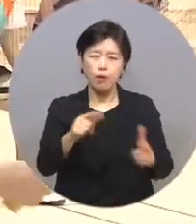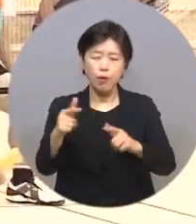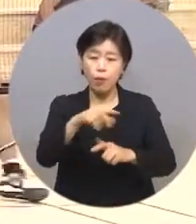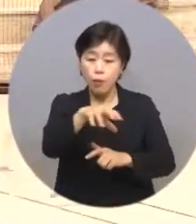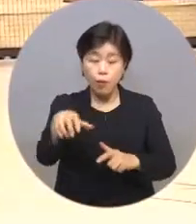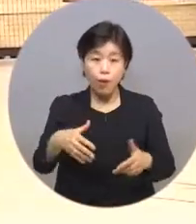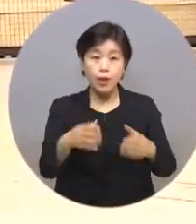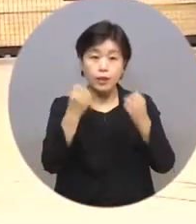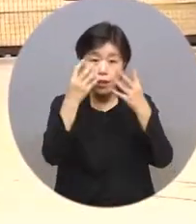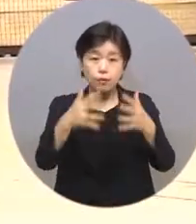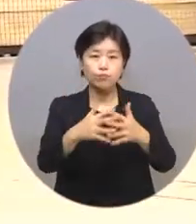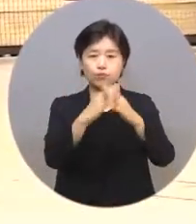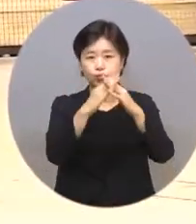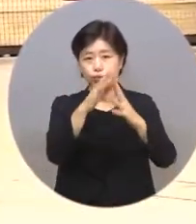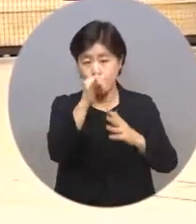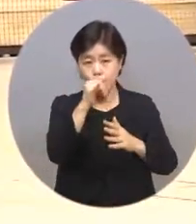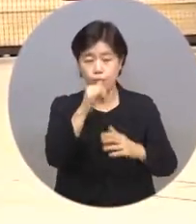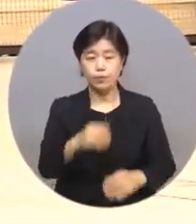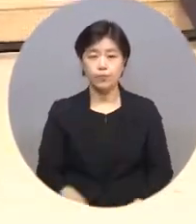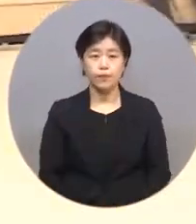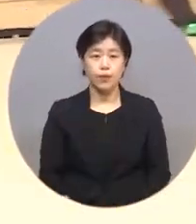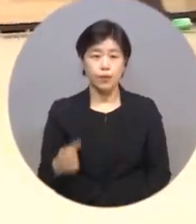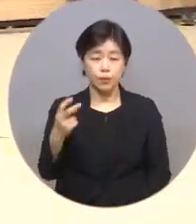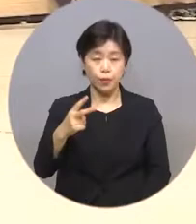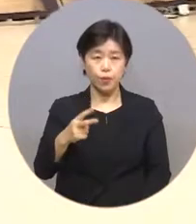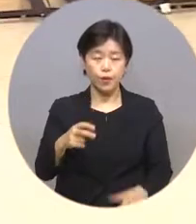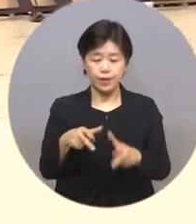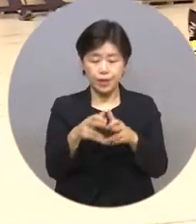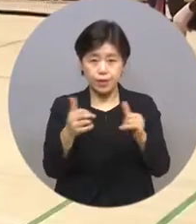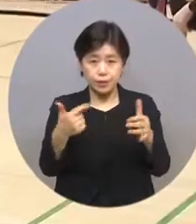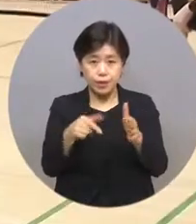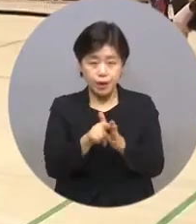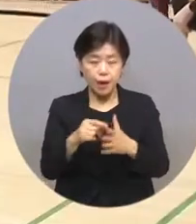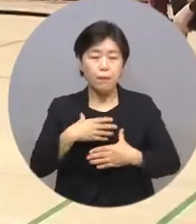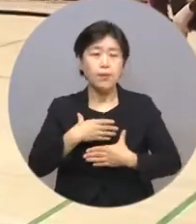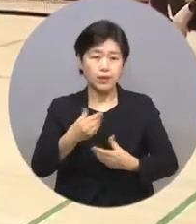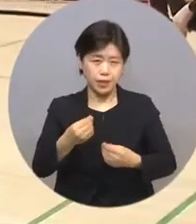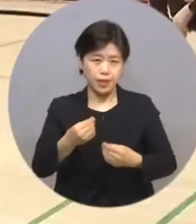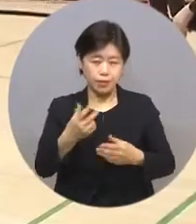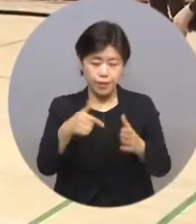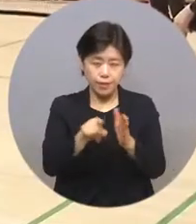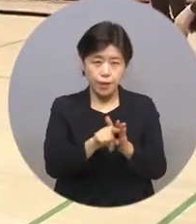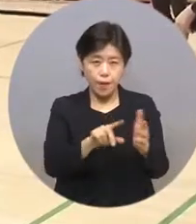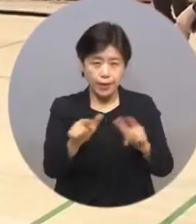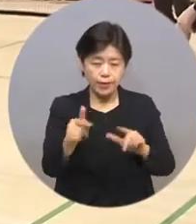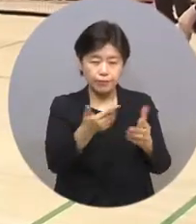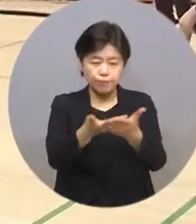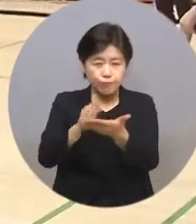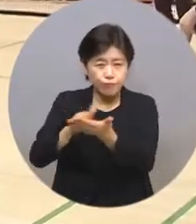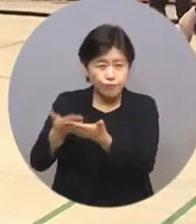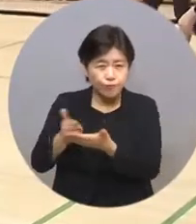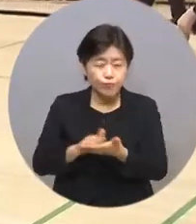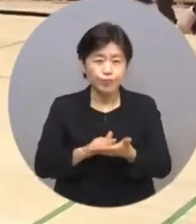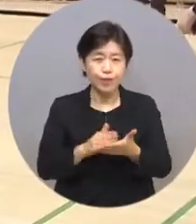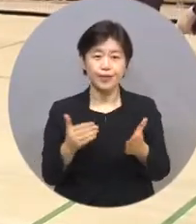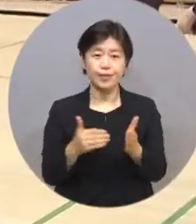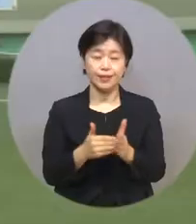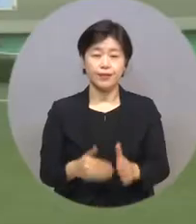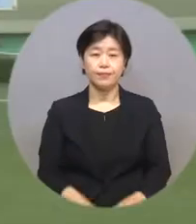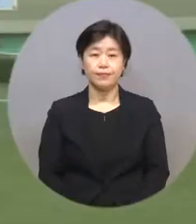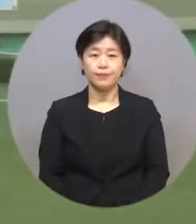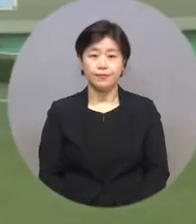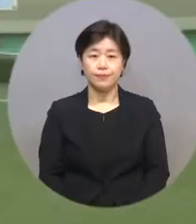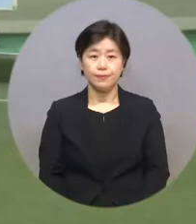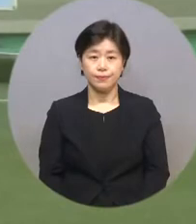등을 새로 짓고 기존 시설 내 장애인 편의시설을 개보수하는 등 장애인 선수들의 편의를 위해 노력해 왔습니다